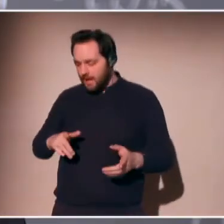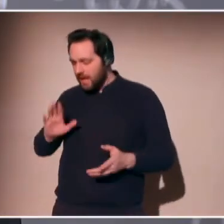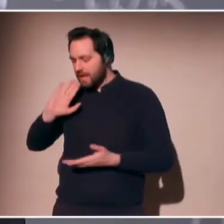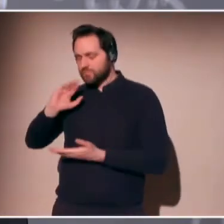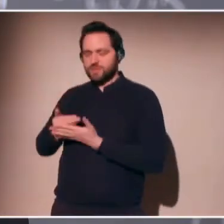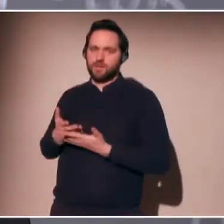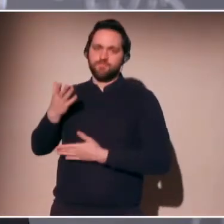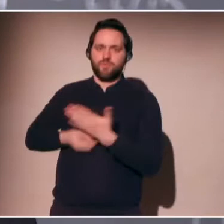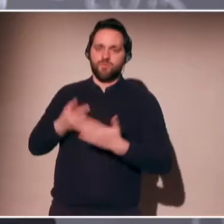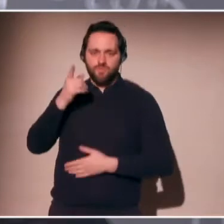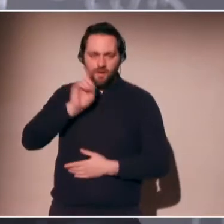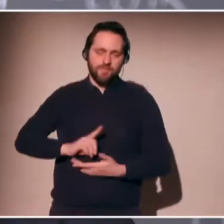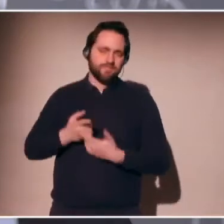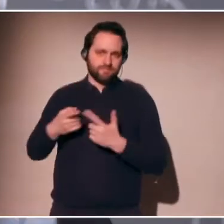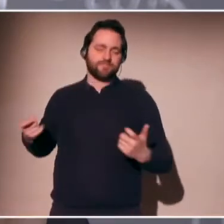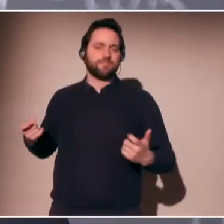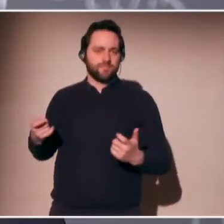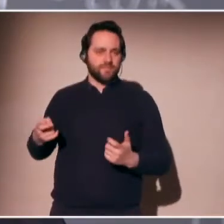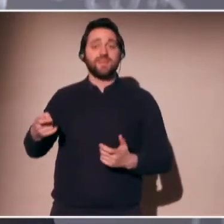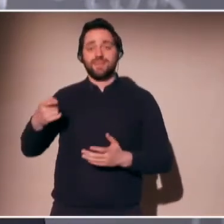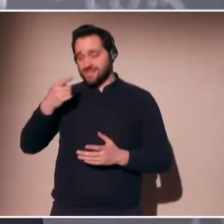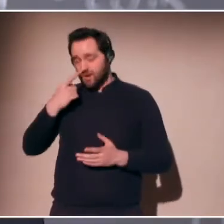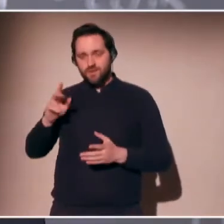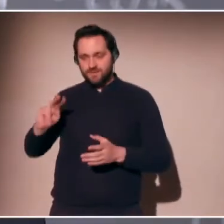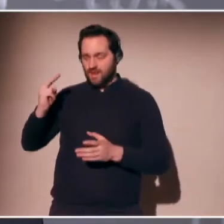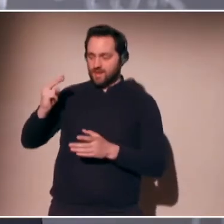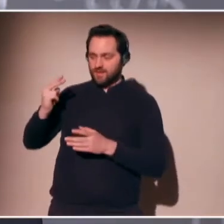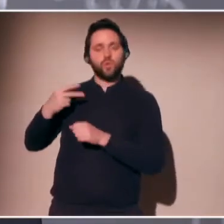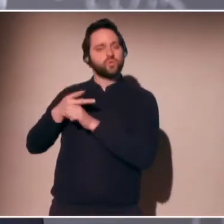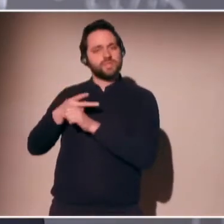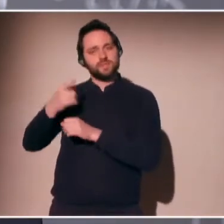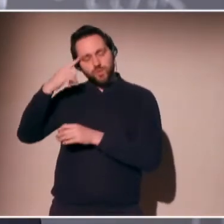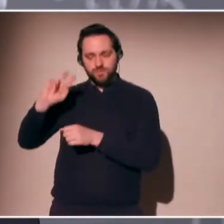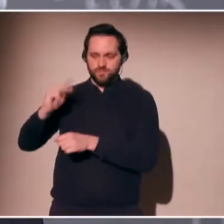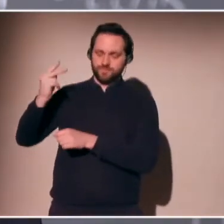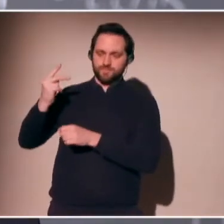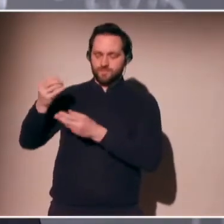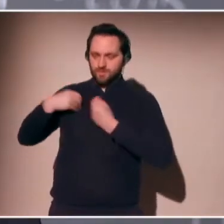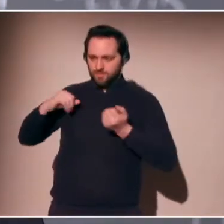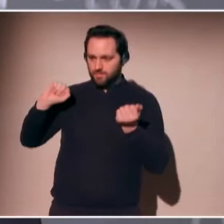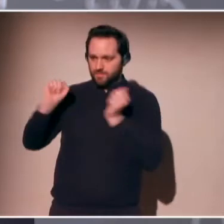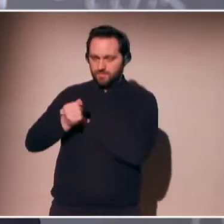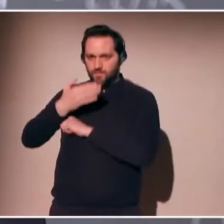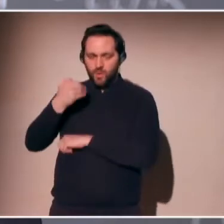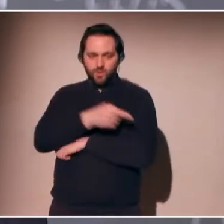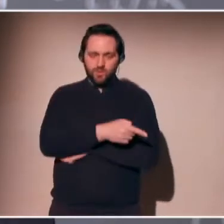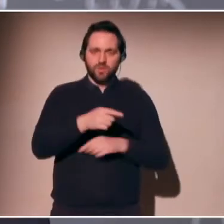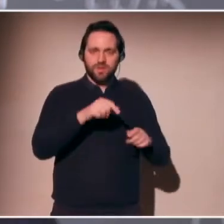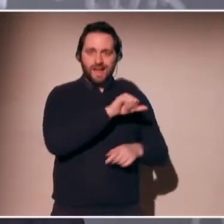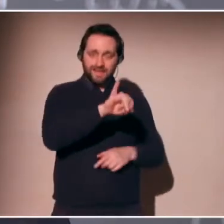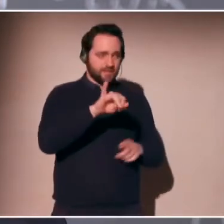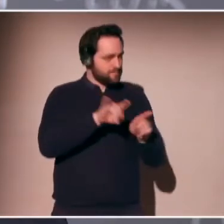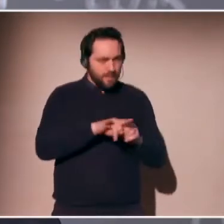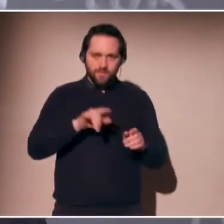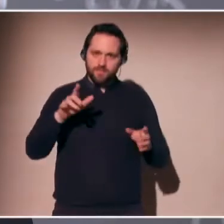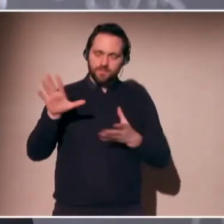met en place dans les organisations humaines, on pourrait les mettre intelligemment au sein de la construction de ces algorithmes. Un des outils, c'est faire une cartographie des biais, c'est